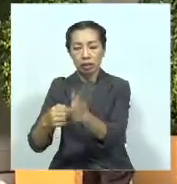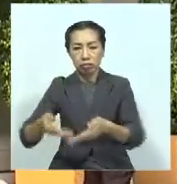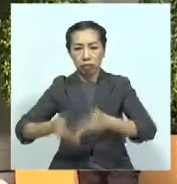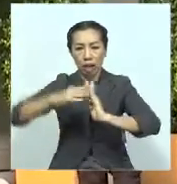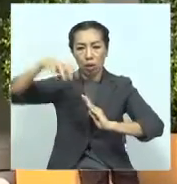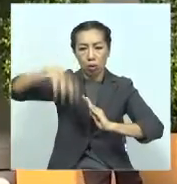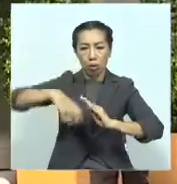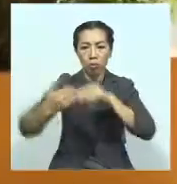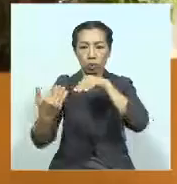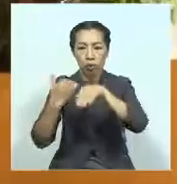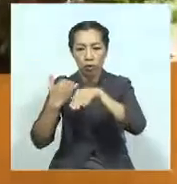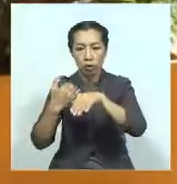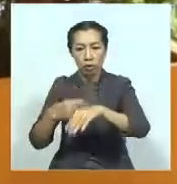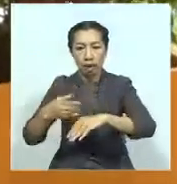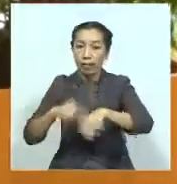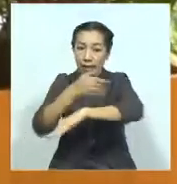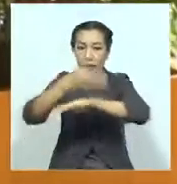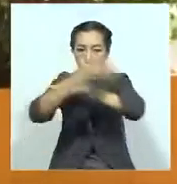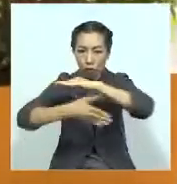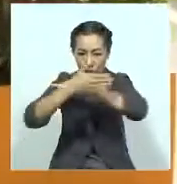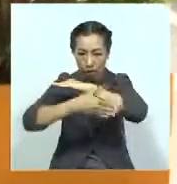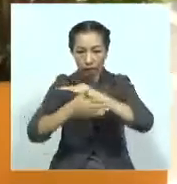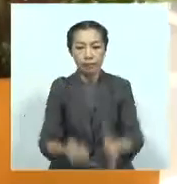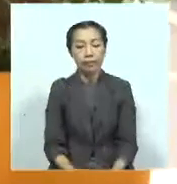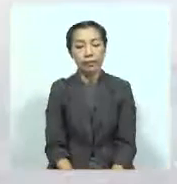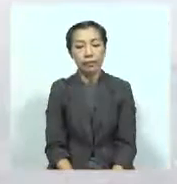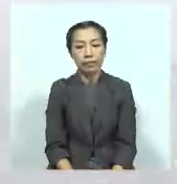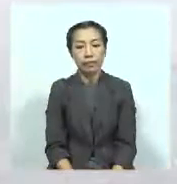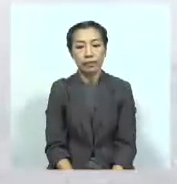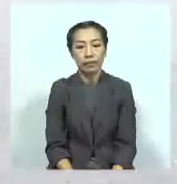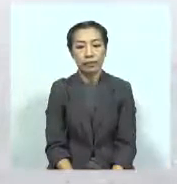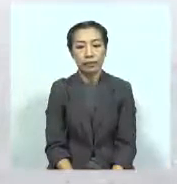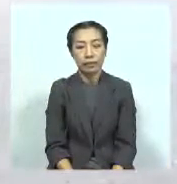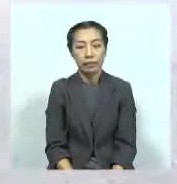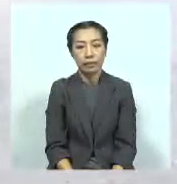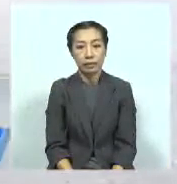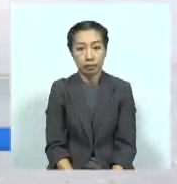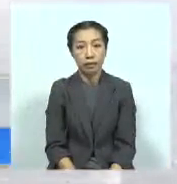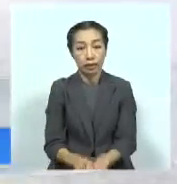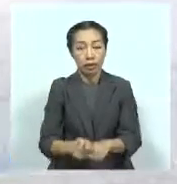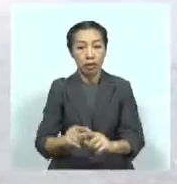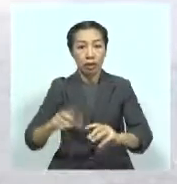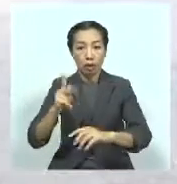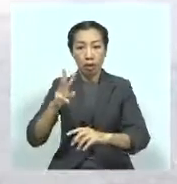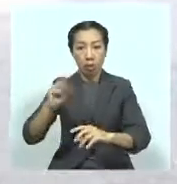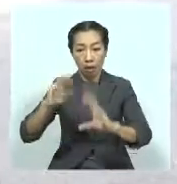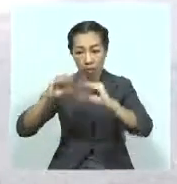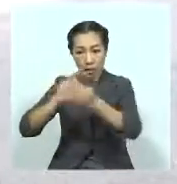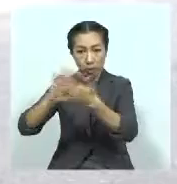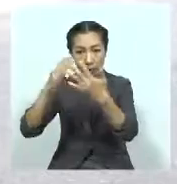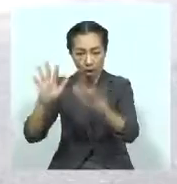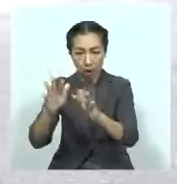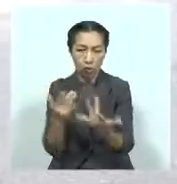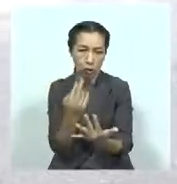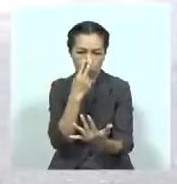รมการขนส่งทางรางค่ะ และหลังจากเสร็จสิ้นการประชุมคณะรัฐมนตรีนะคะยังค